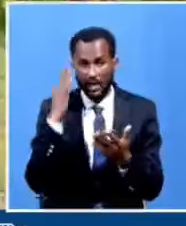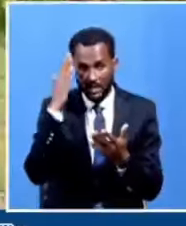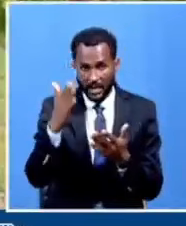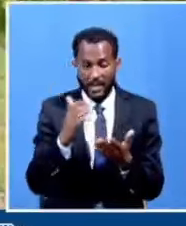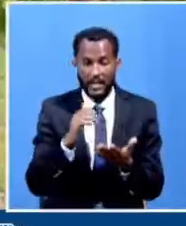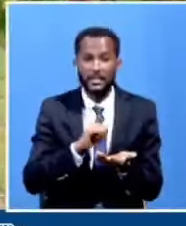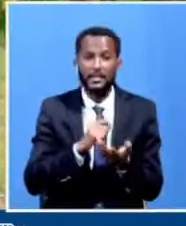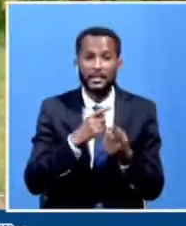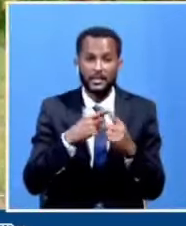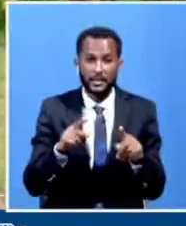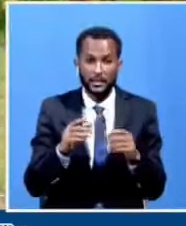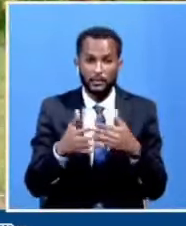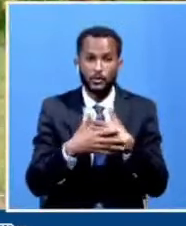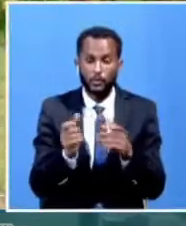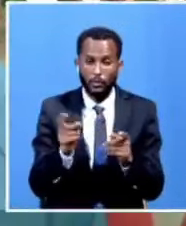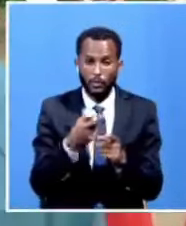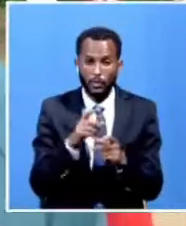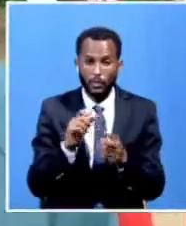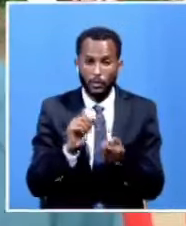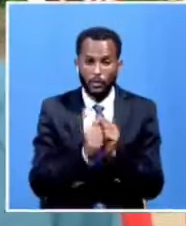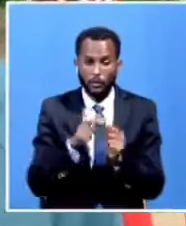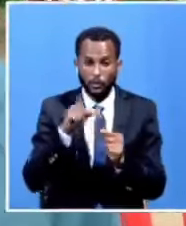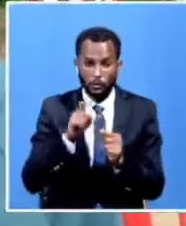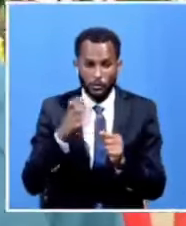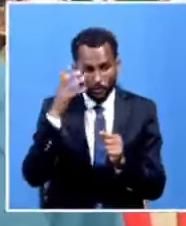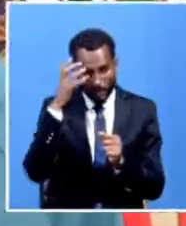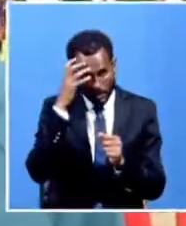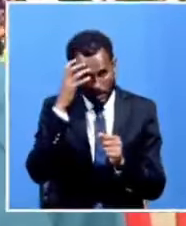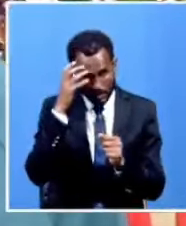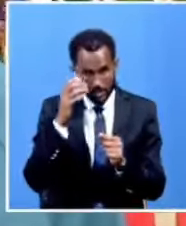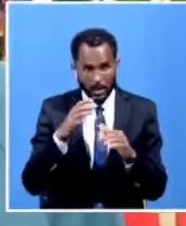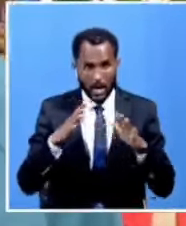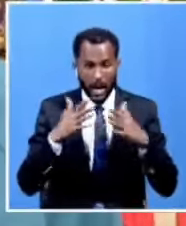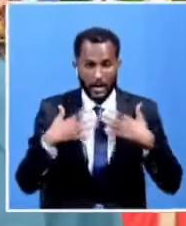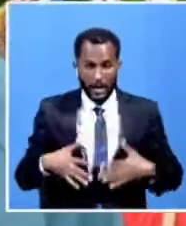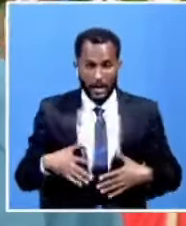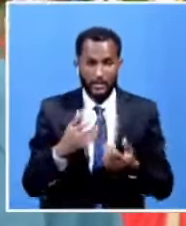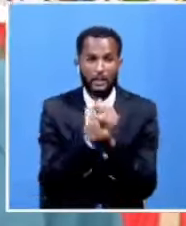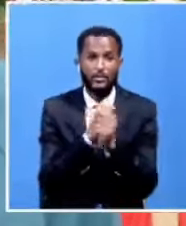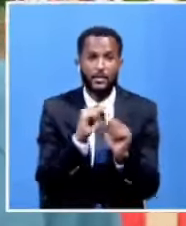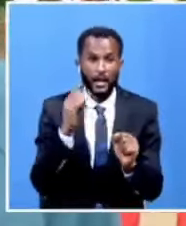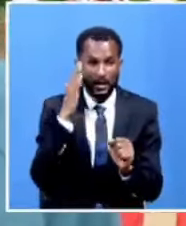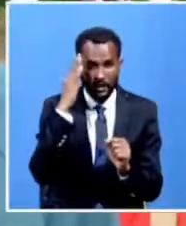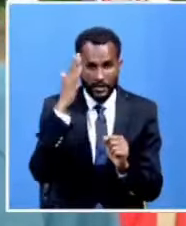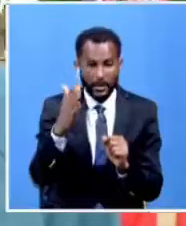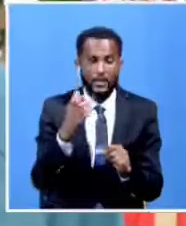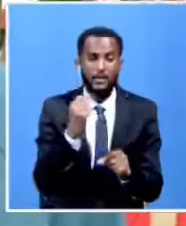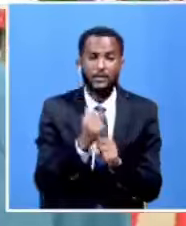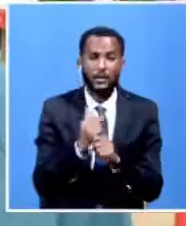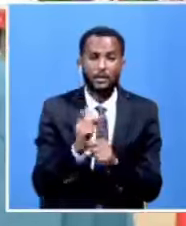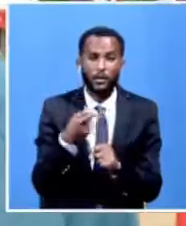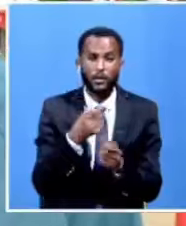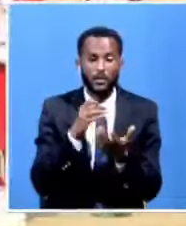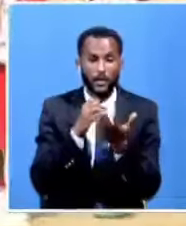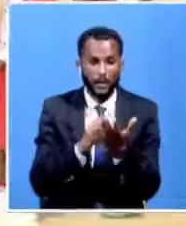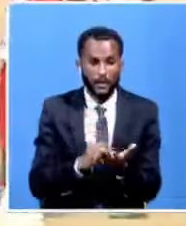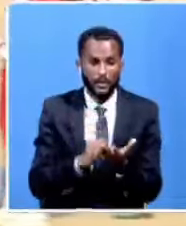يا مس بيرو بمهان مس سبورت كوميشن مس منجست محاور ونسلز فتح زين نقد سالي نصرح له مهان ناي درجة